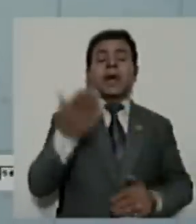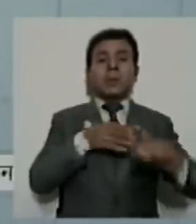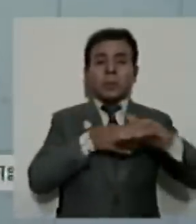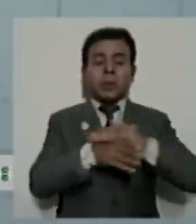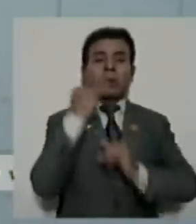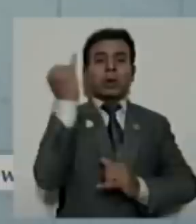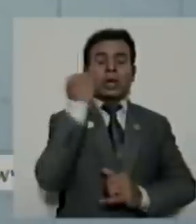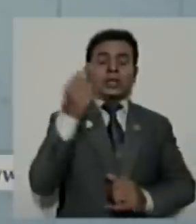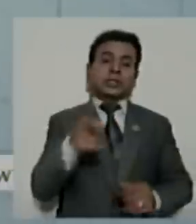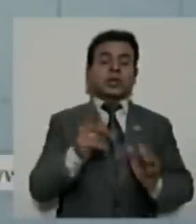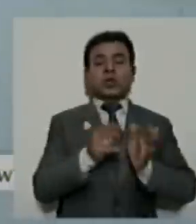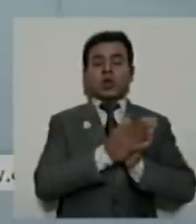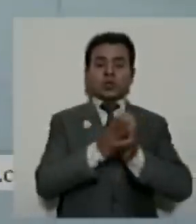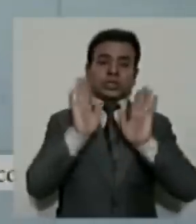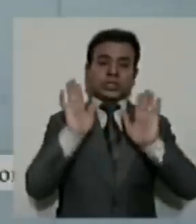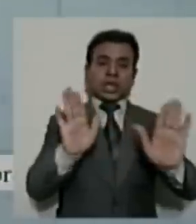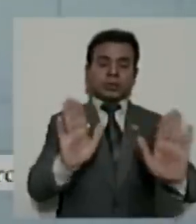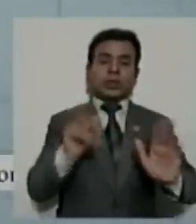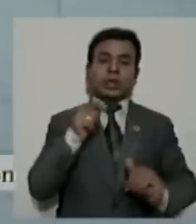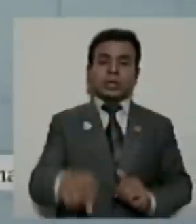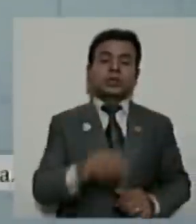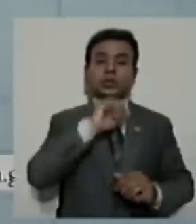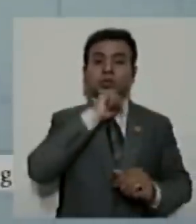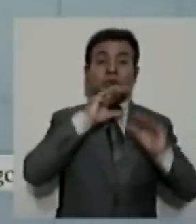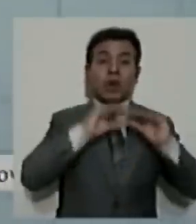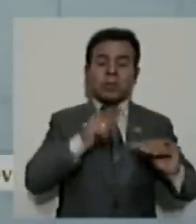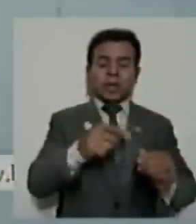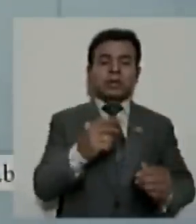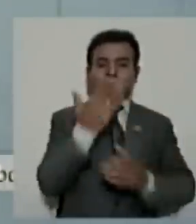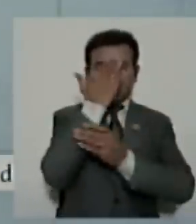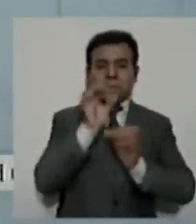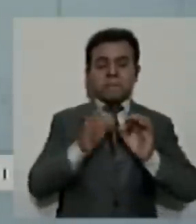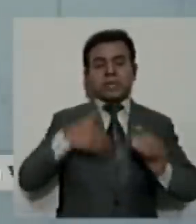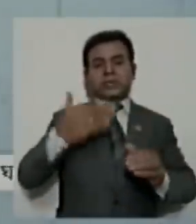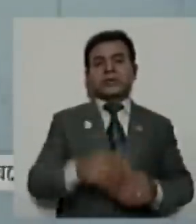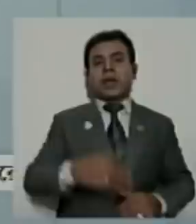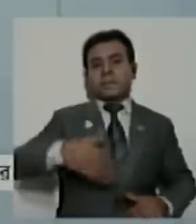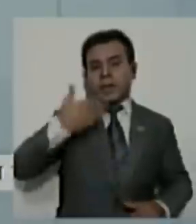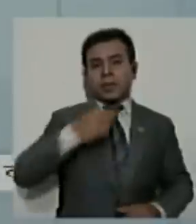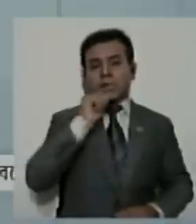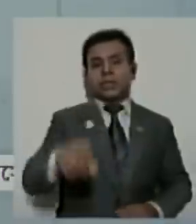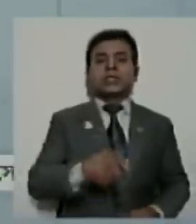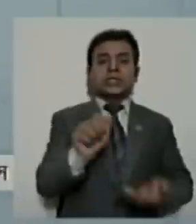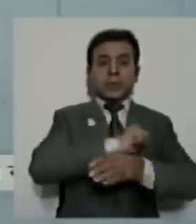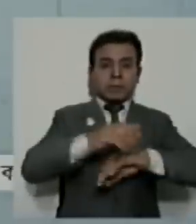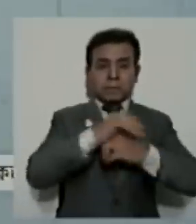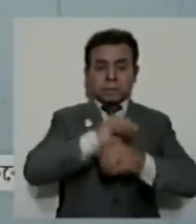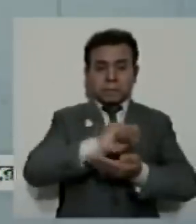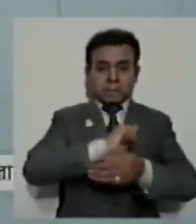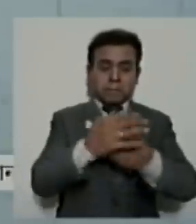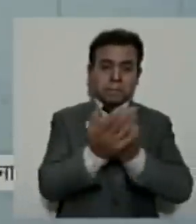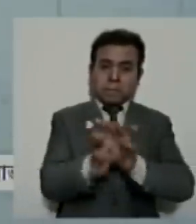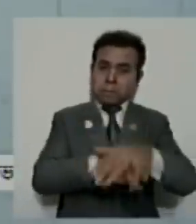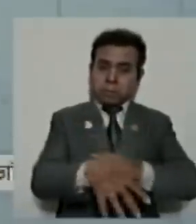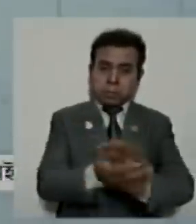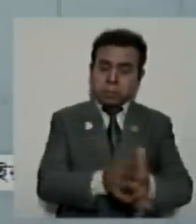উৎসাহিত করুন। সামাজিক দূরত্ব বজায় রাখুন, যেটা হবে কমপক্ষে 3 ফিট শারীরিক দূরত্ব। খুব জরুরি প্রয়োজনে বাড়ির বাইরে যেতে